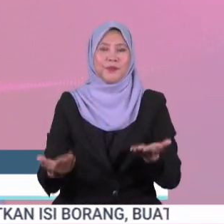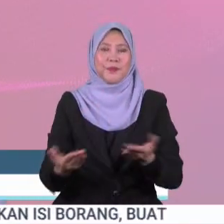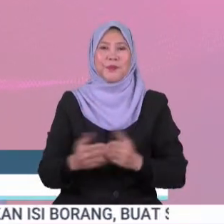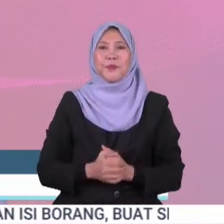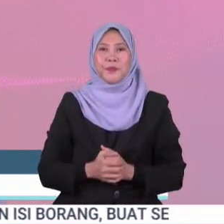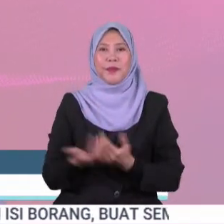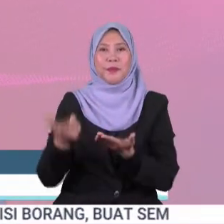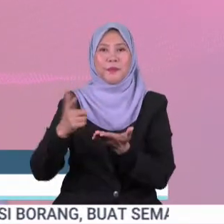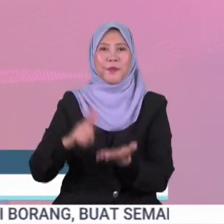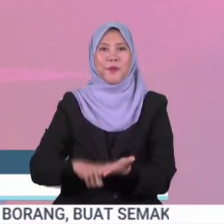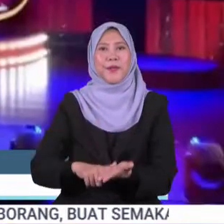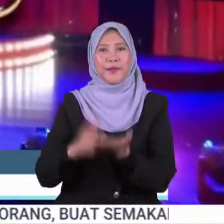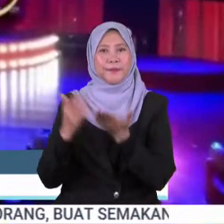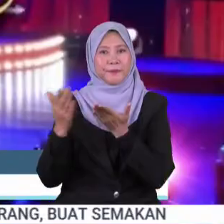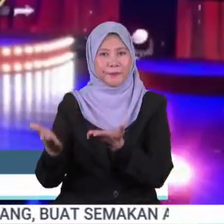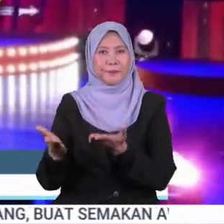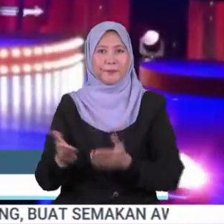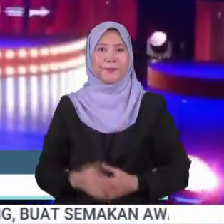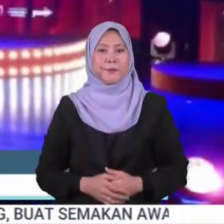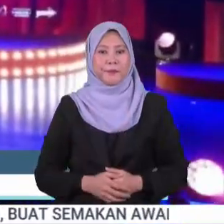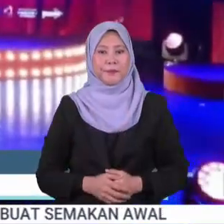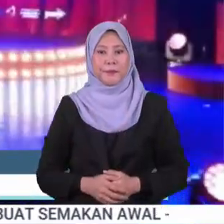Raihan Rahim.